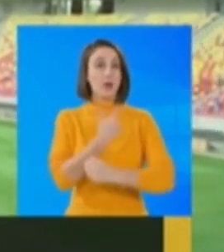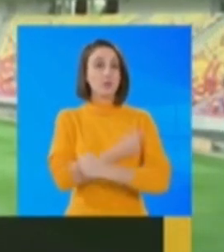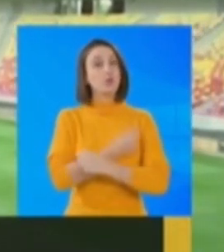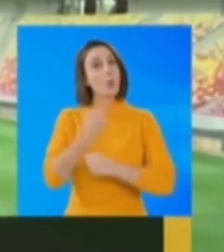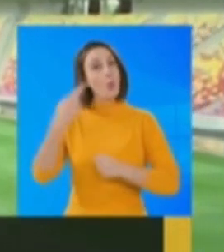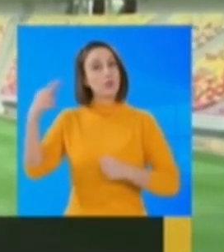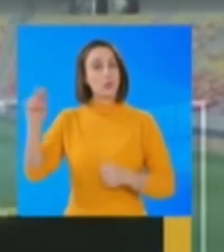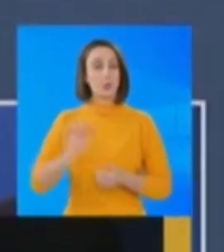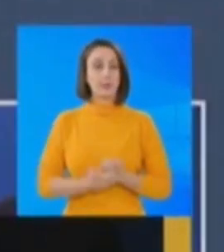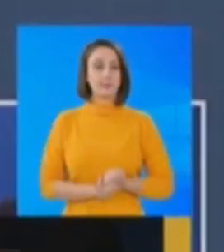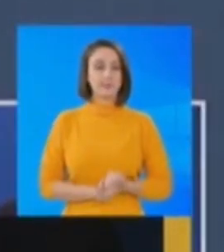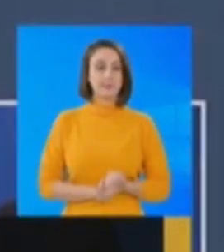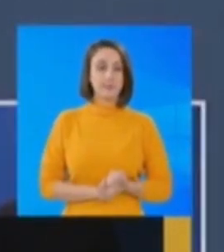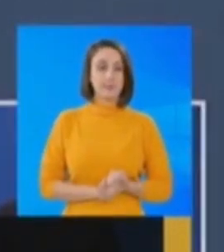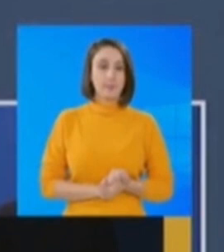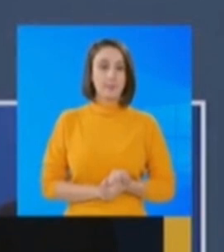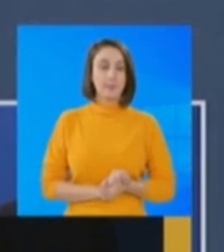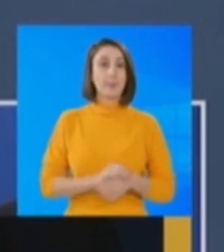vaccinare continuă.